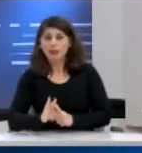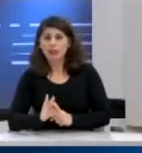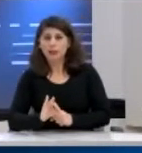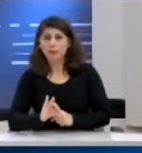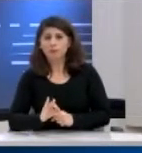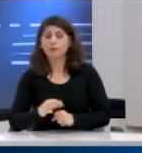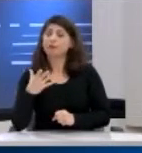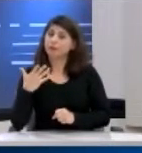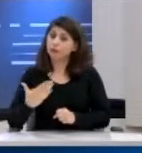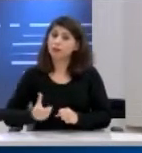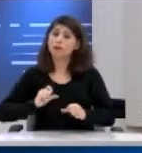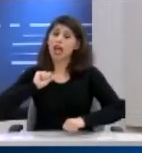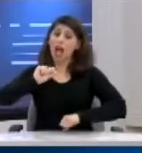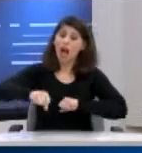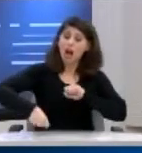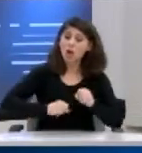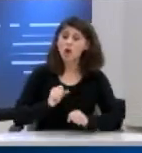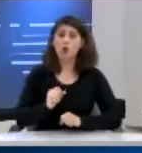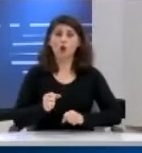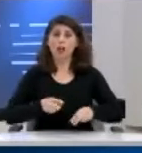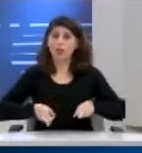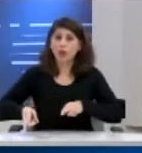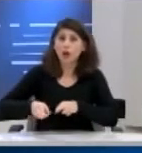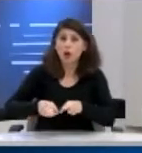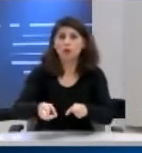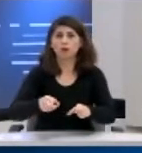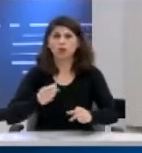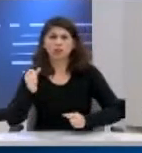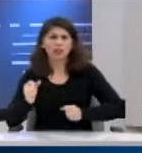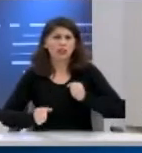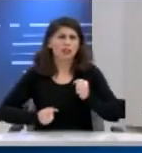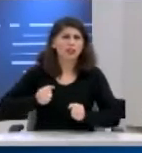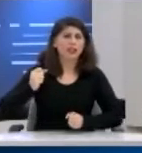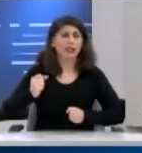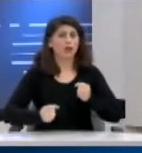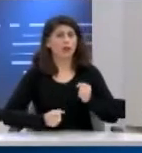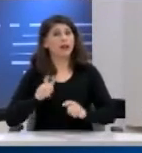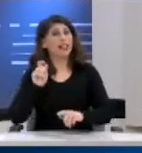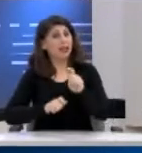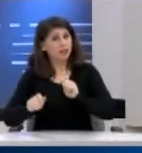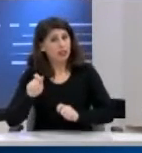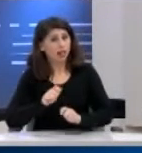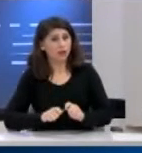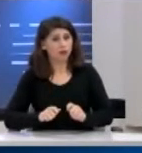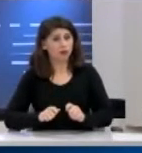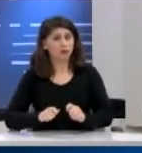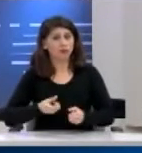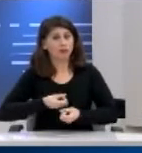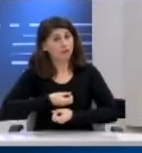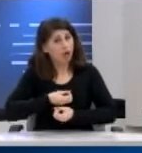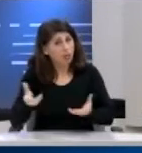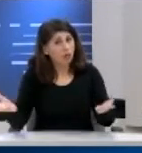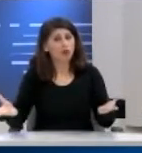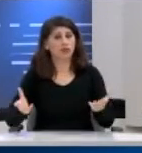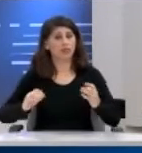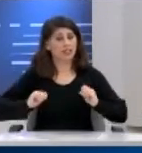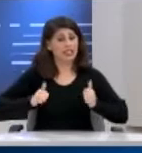έναν αγώνα δρόμου προκειμένου να δημιουργήσουμε, να δώσουμε κίνητρα, να